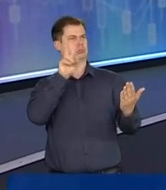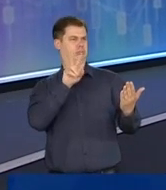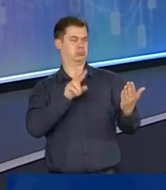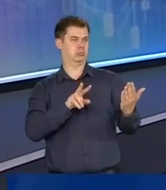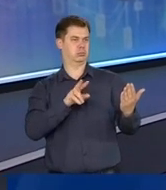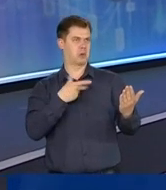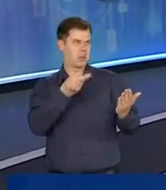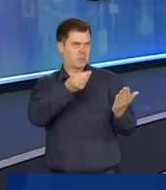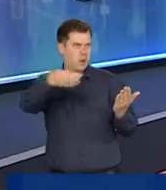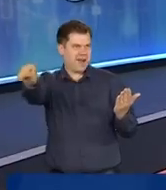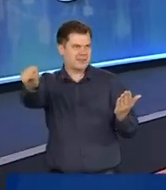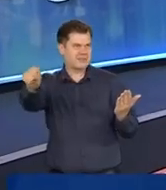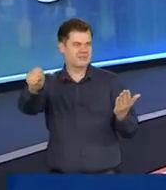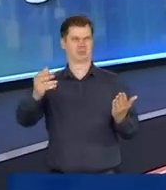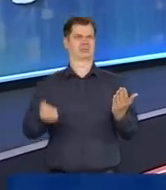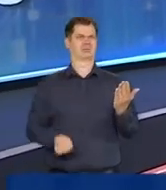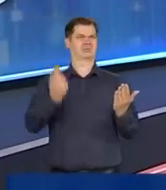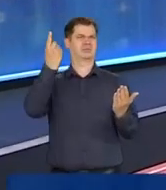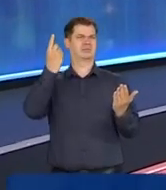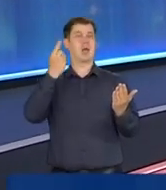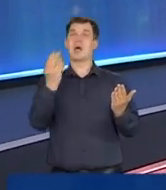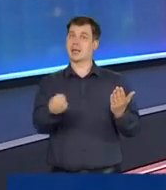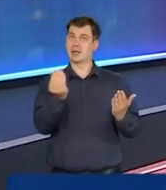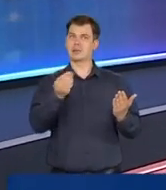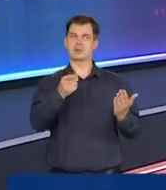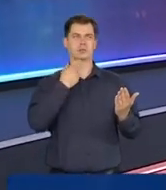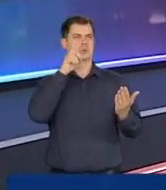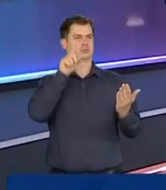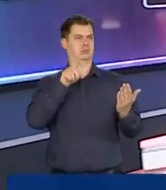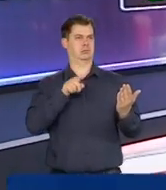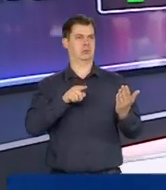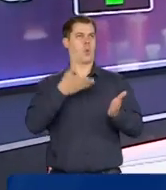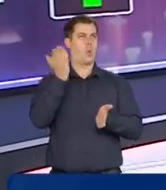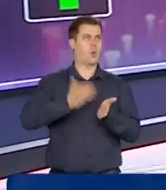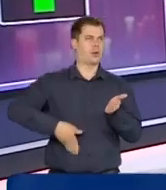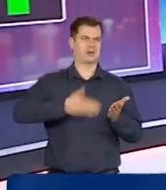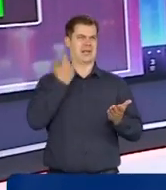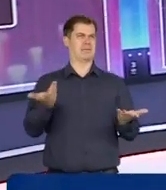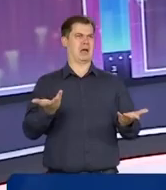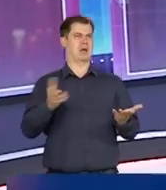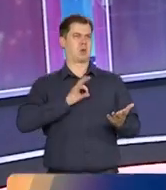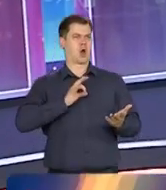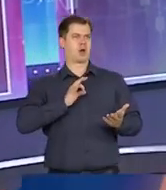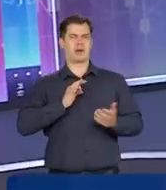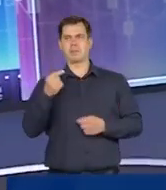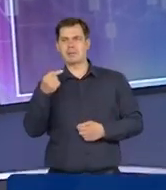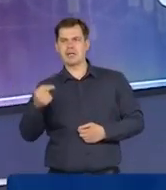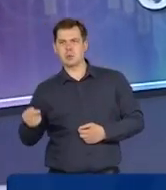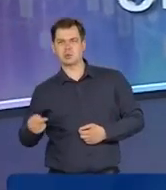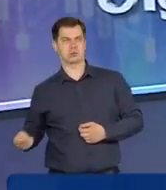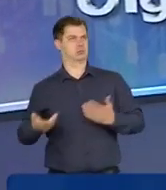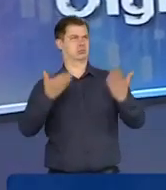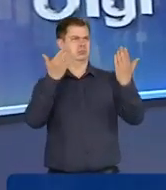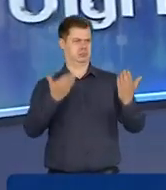podatek do zapłaty dodatkowo jeszcze mają państwo taką sytuację że nie ma ani jednej ulgi i odliczenia po prostu nie mają państwa